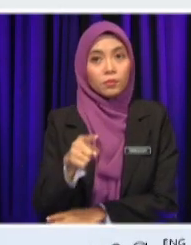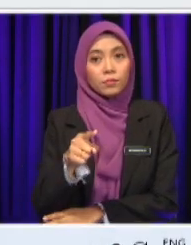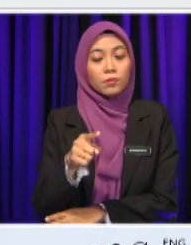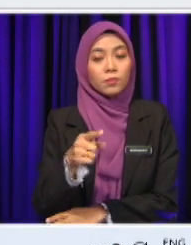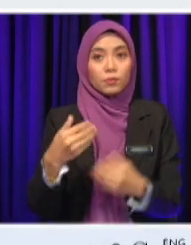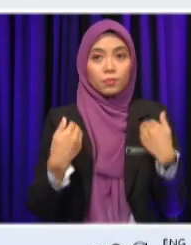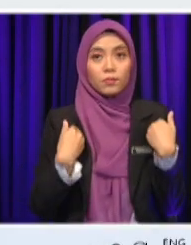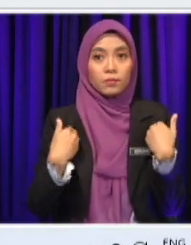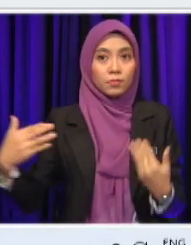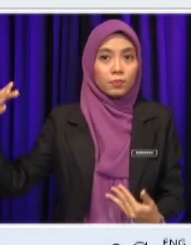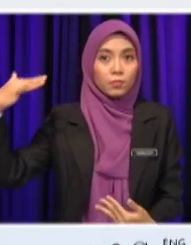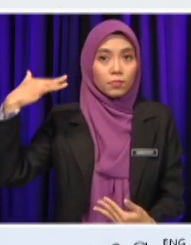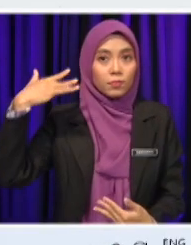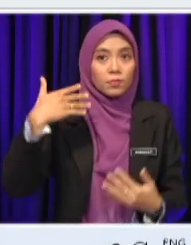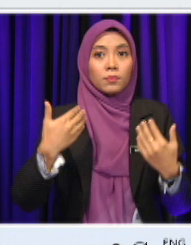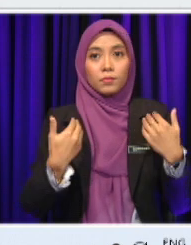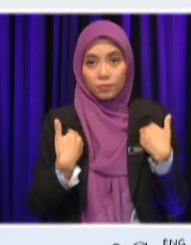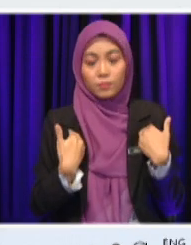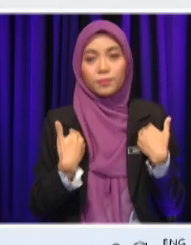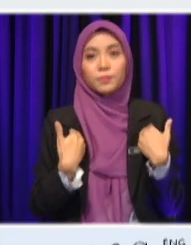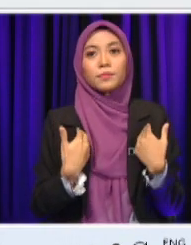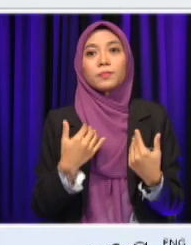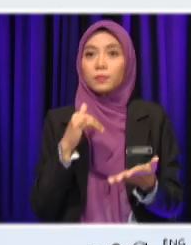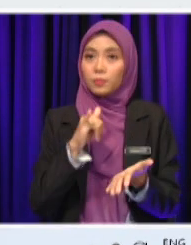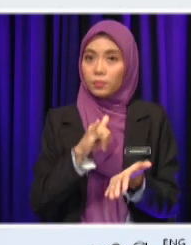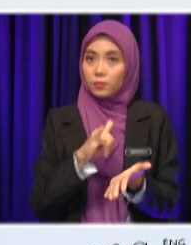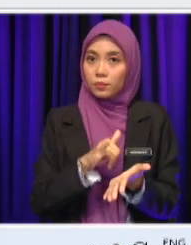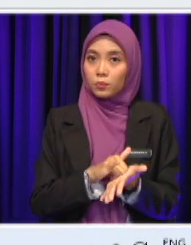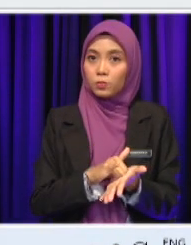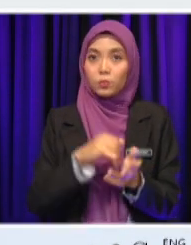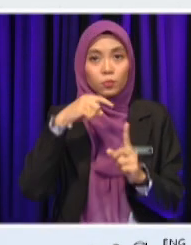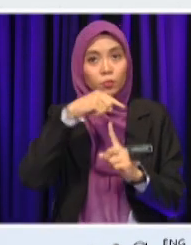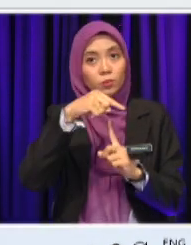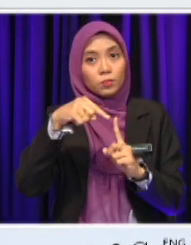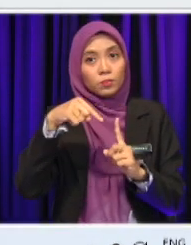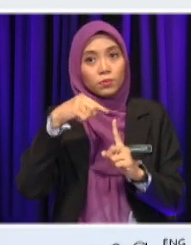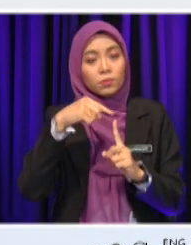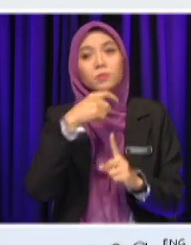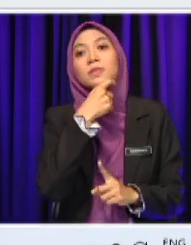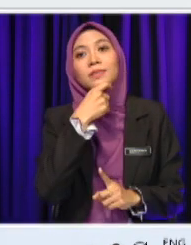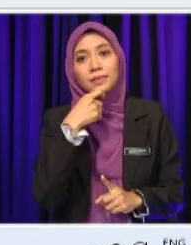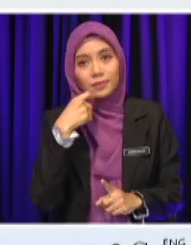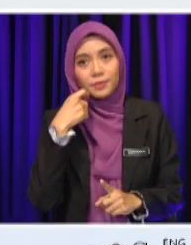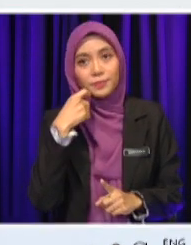ada. Okey, motor dihidupkan ada. Okey, itu untuk apabila kering dah. Okey, apabila kering.